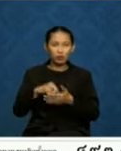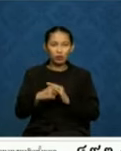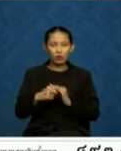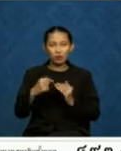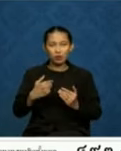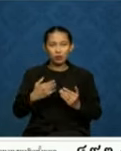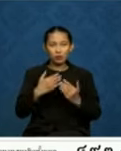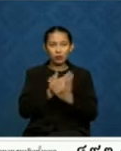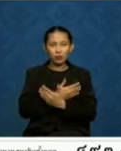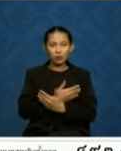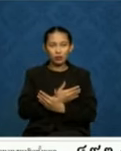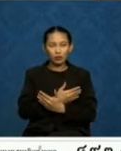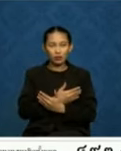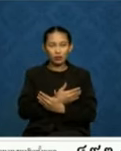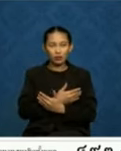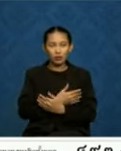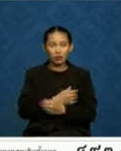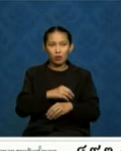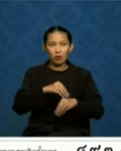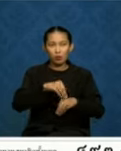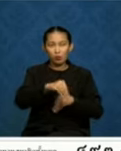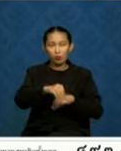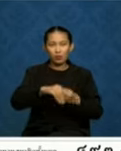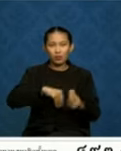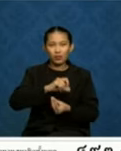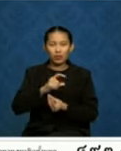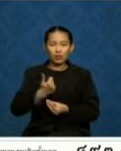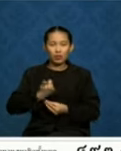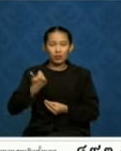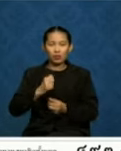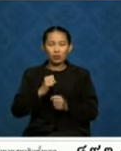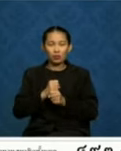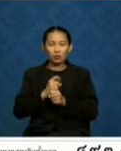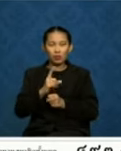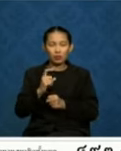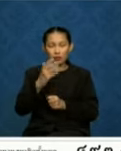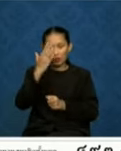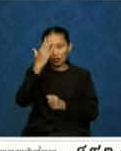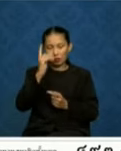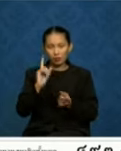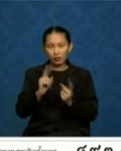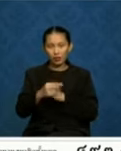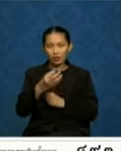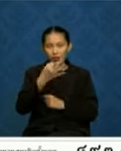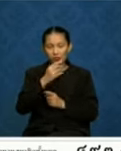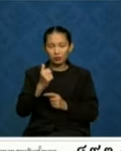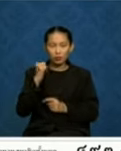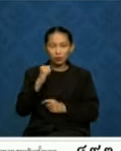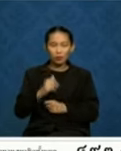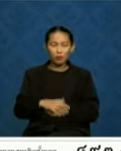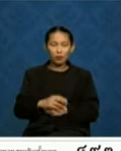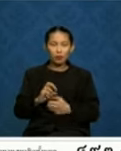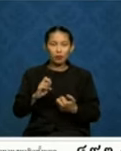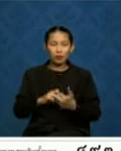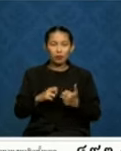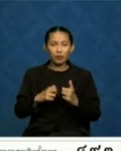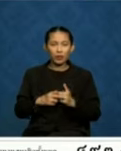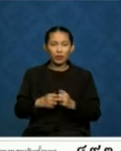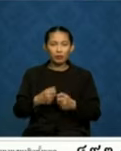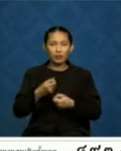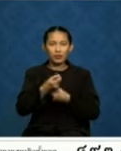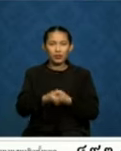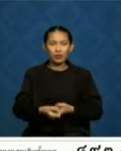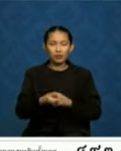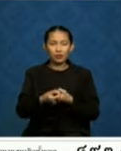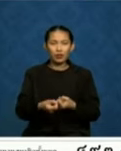เปลี่ยนแปลงไปสู่การปลูกพืชเศรษฐกิจอื่นเพื่อทดแทนอาชีพเดิมได้จึงเป็นปัญหาที่เกษตรกรช